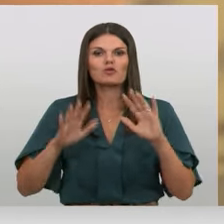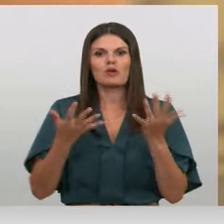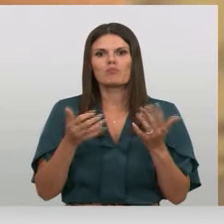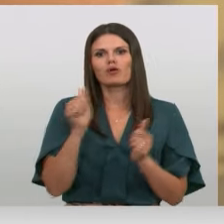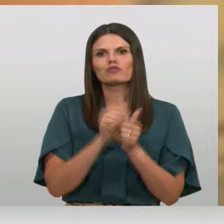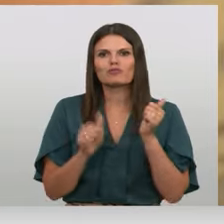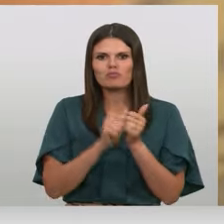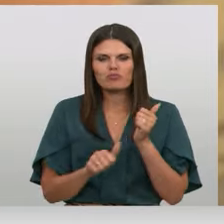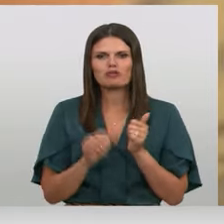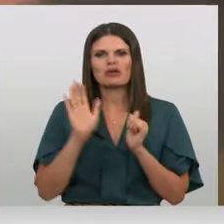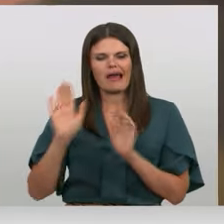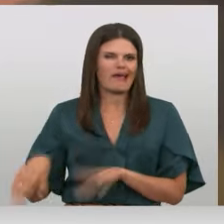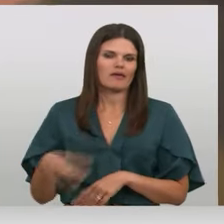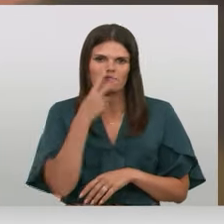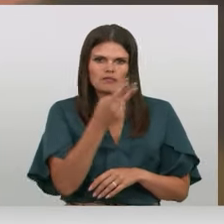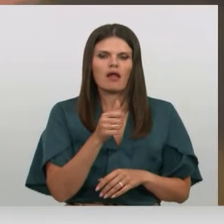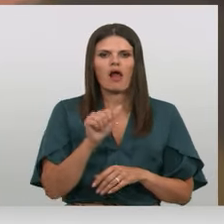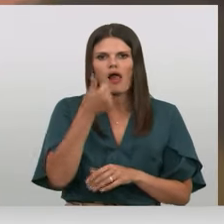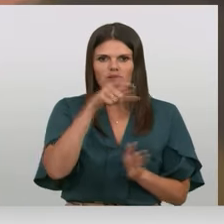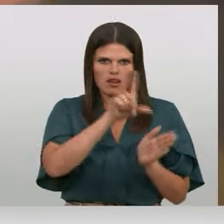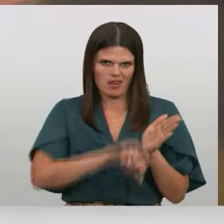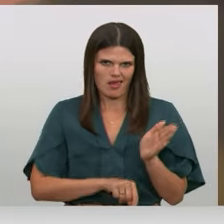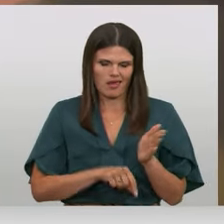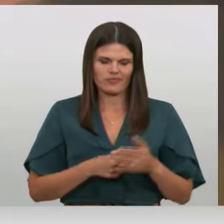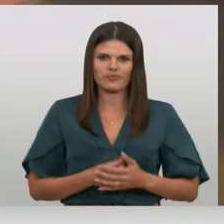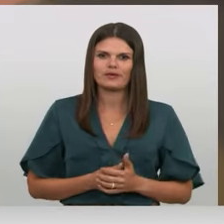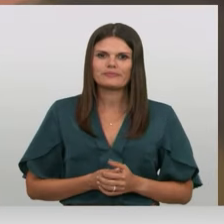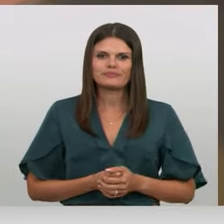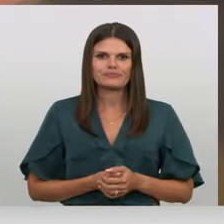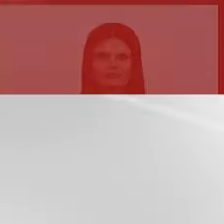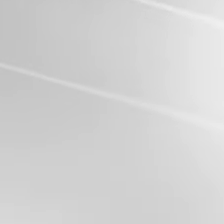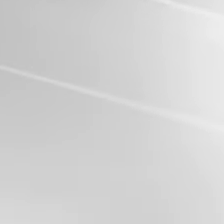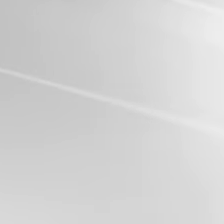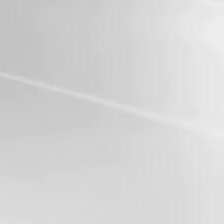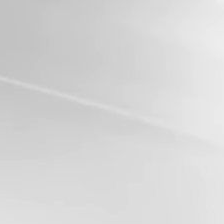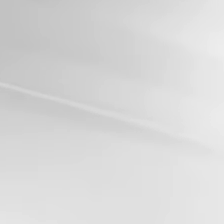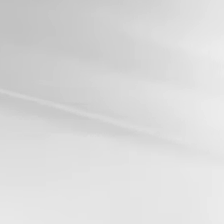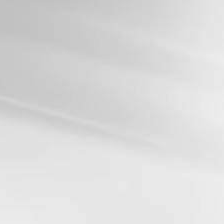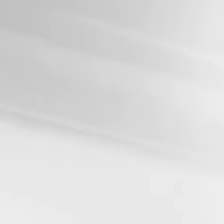nosaka pazeminātā cena. Artūrs Olševskis, Ivo Žepickis, Latvijas televīzija.